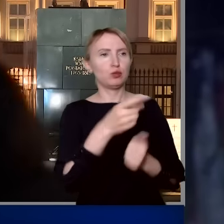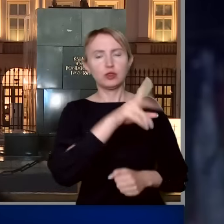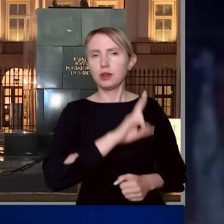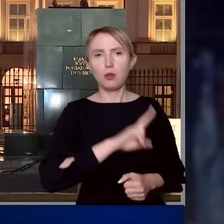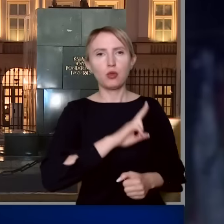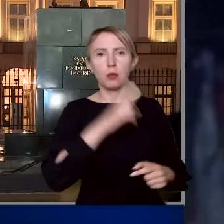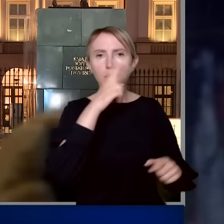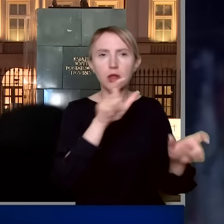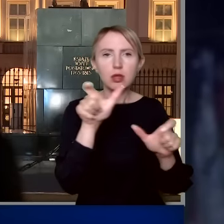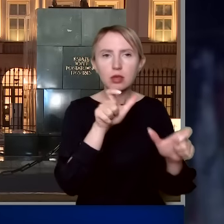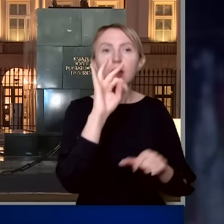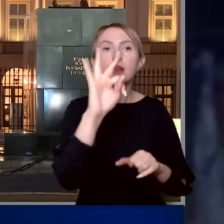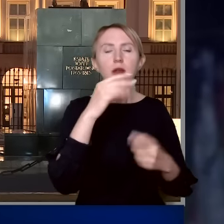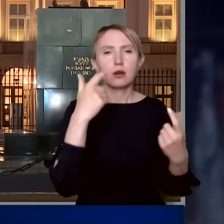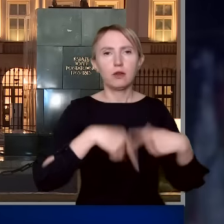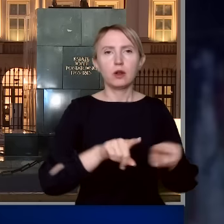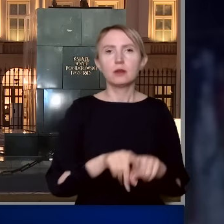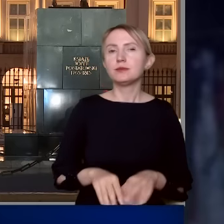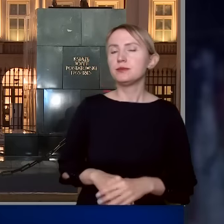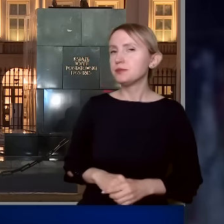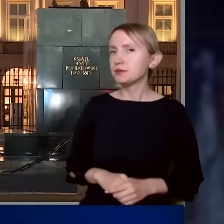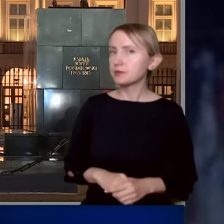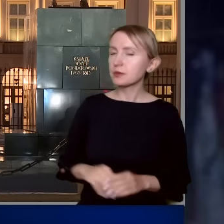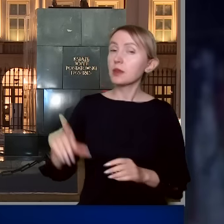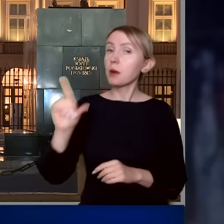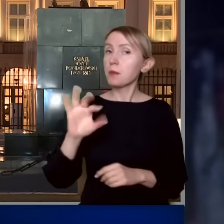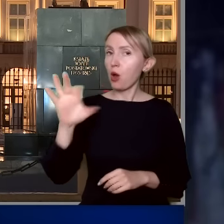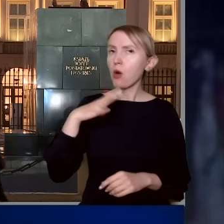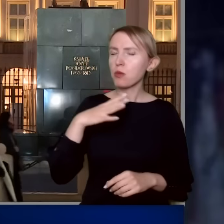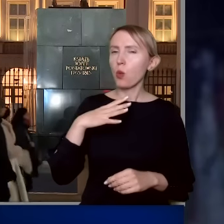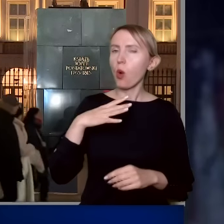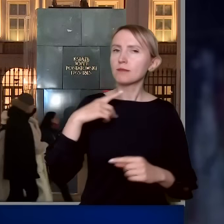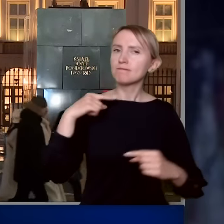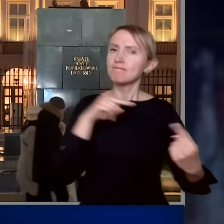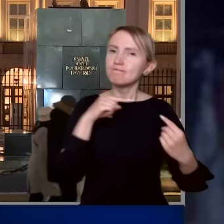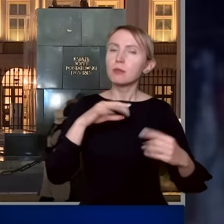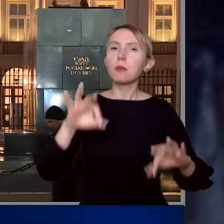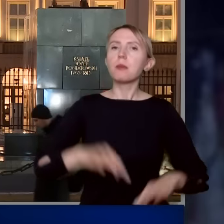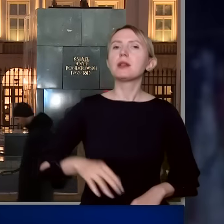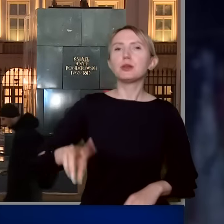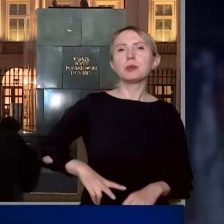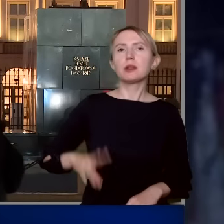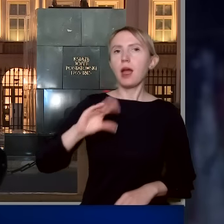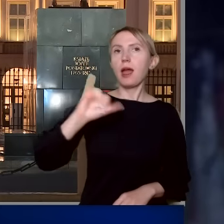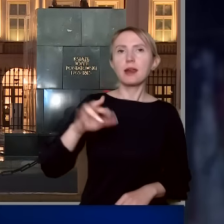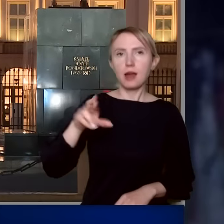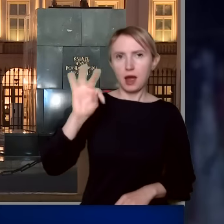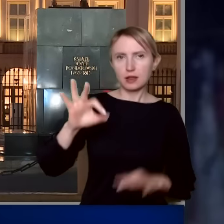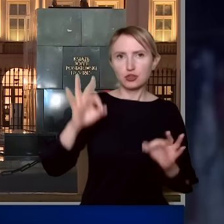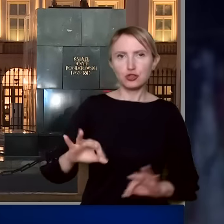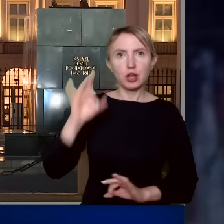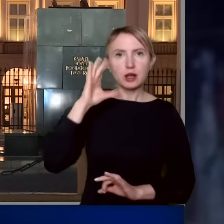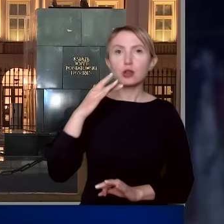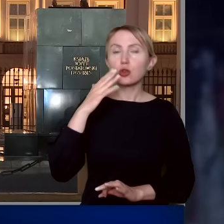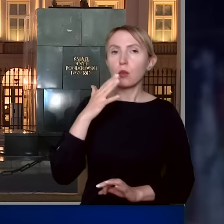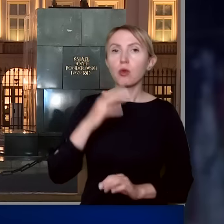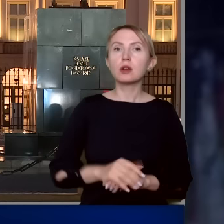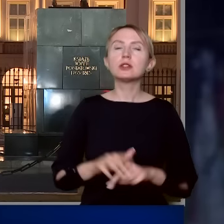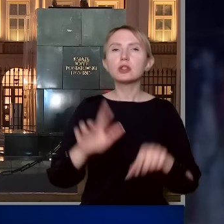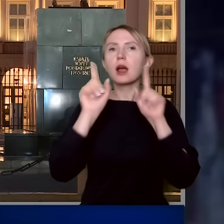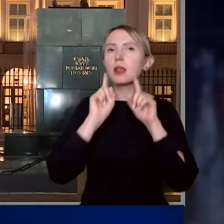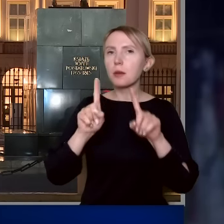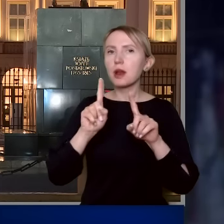ręce. Na Platformie X doszło do wymiany zdań, kiedy pani minister Eichardt dzisiaj rano mówiła, że no w zasadzie